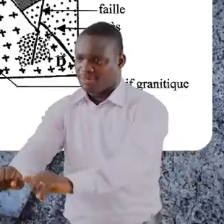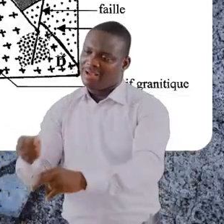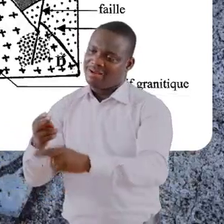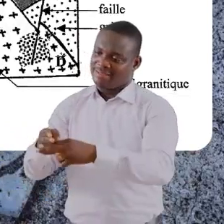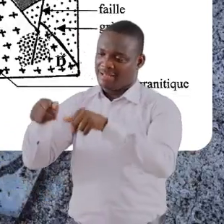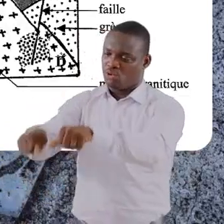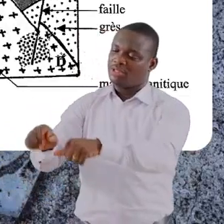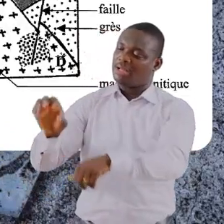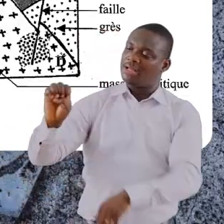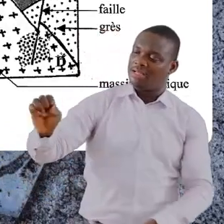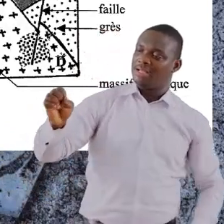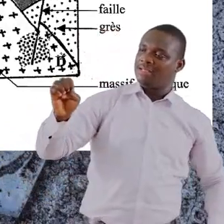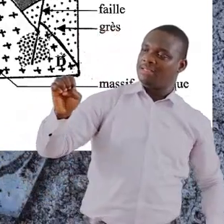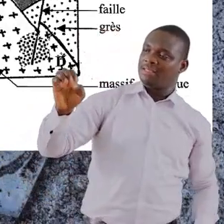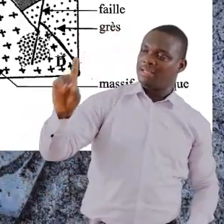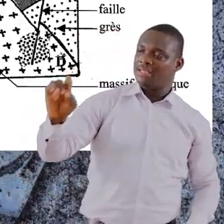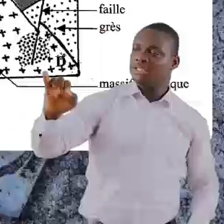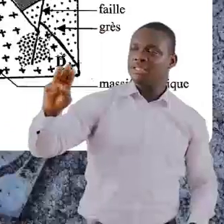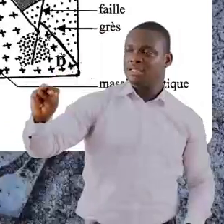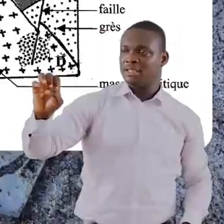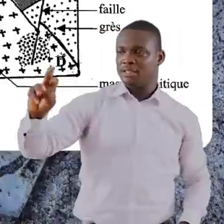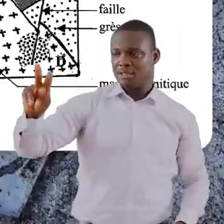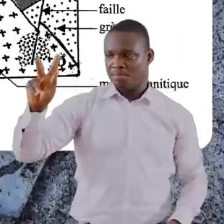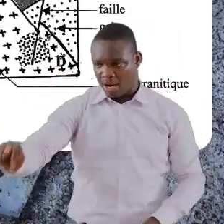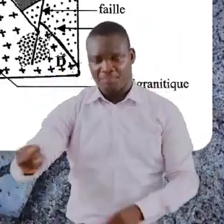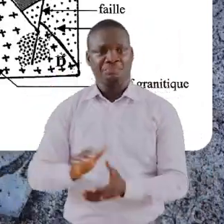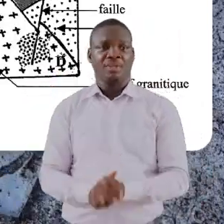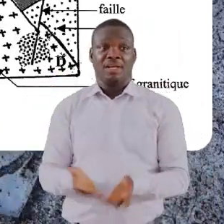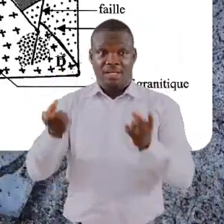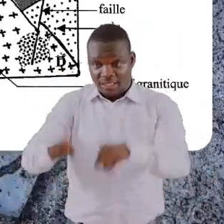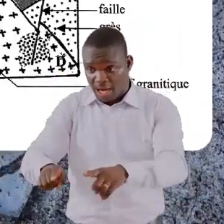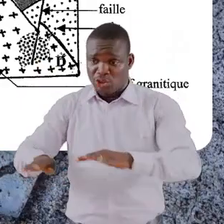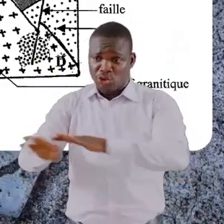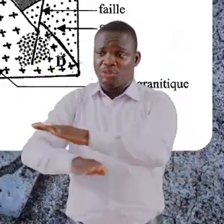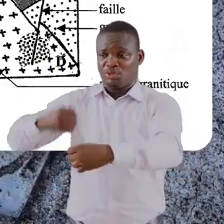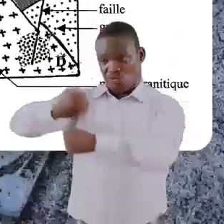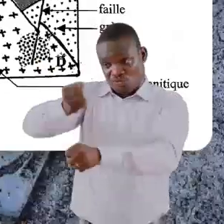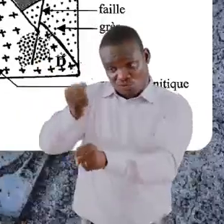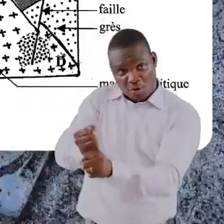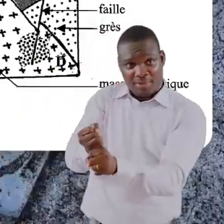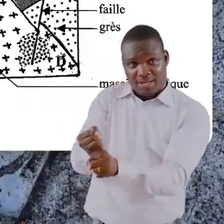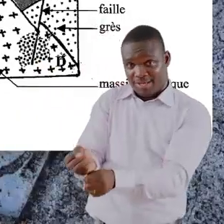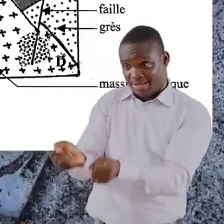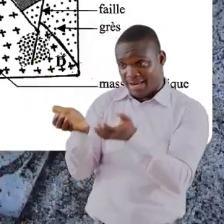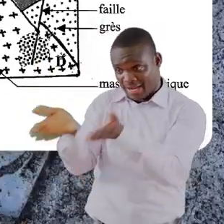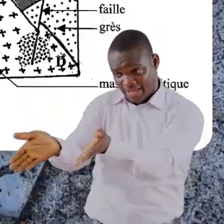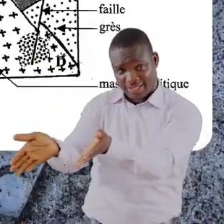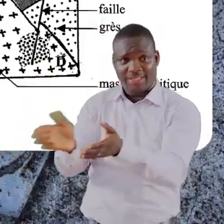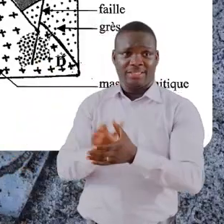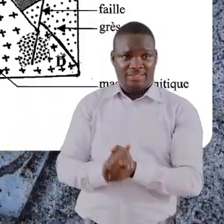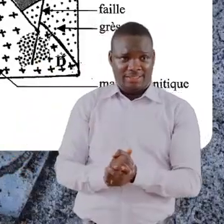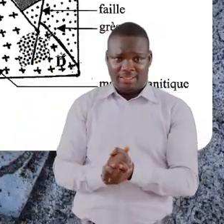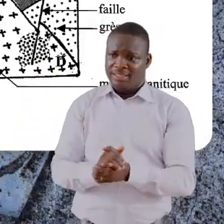sédiments. Lorsque ce gîte formé, qui était d'abord le placé,